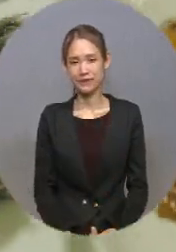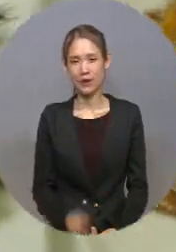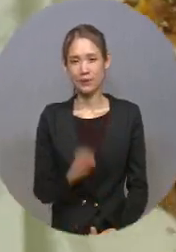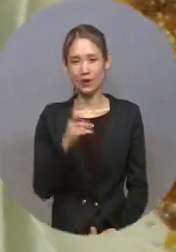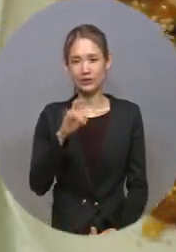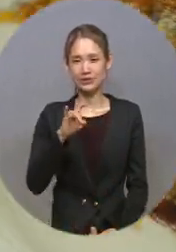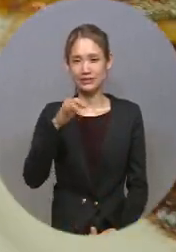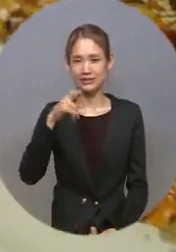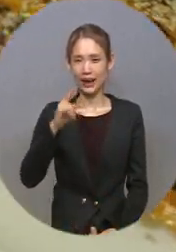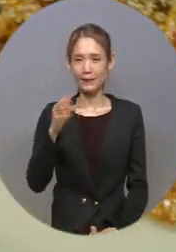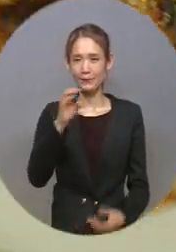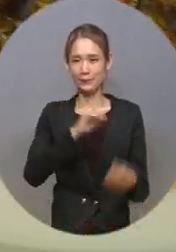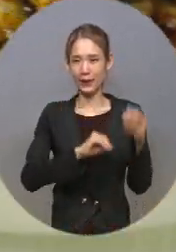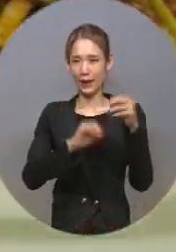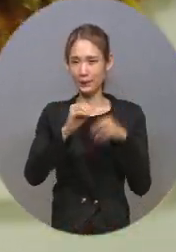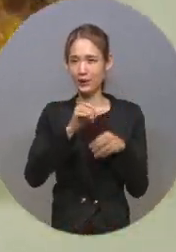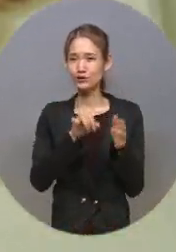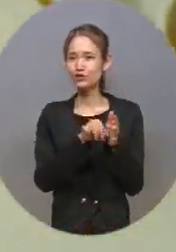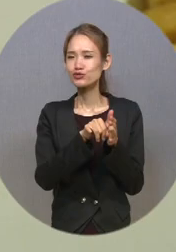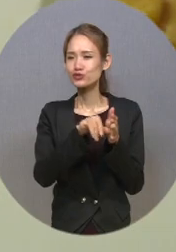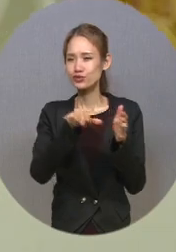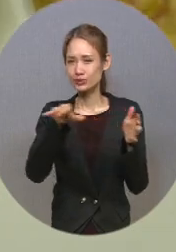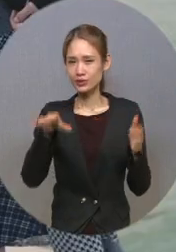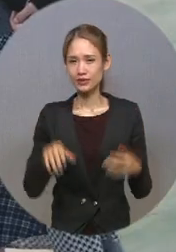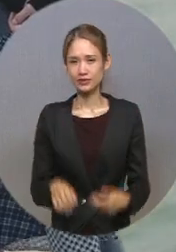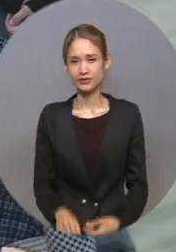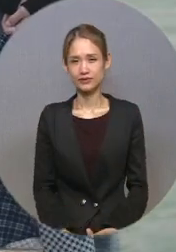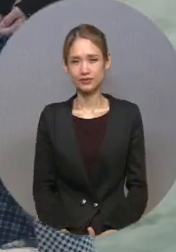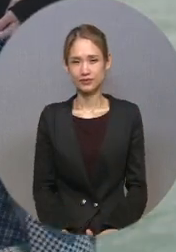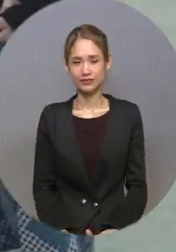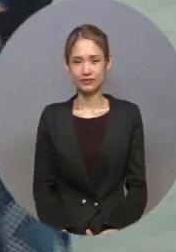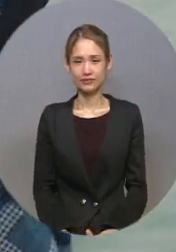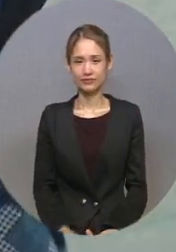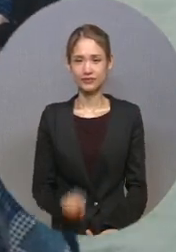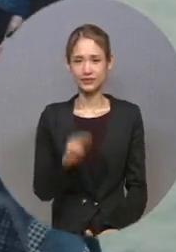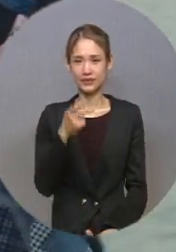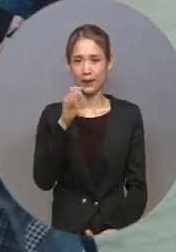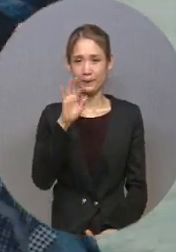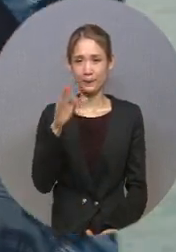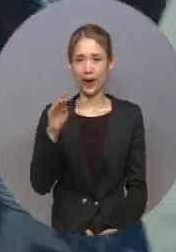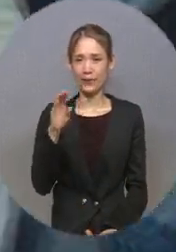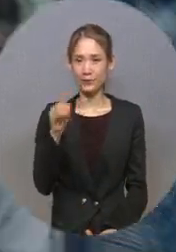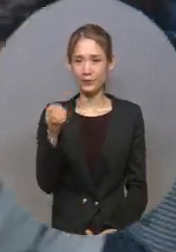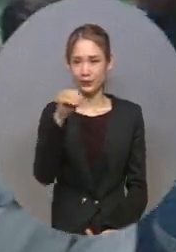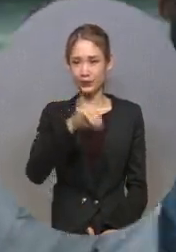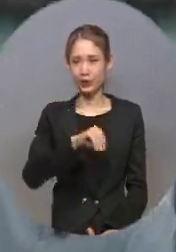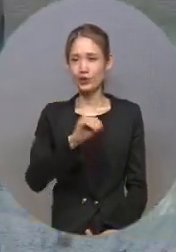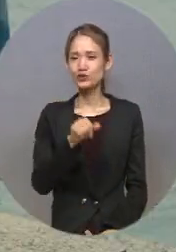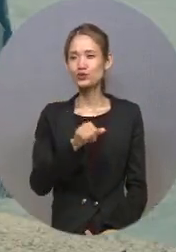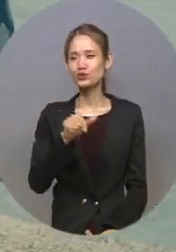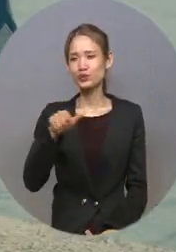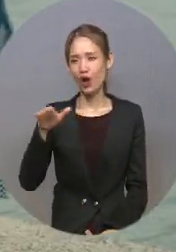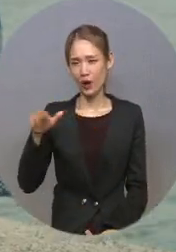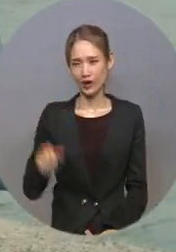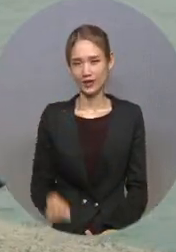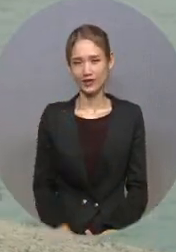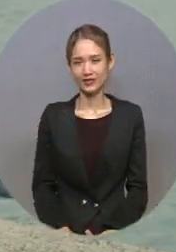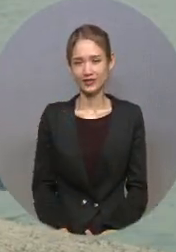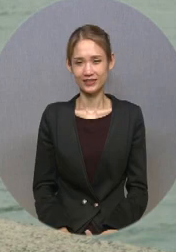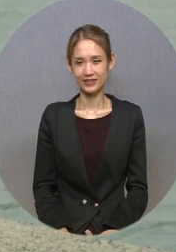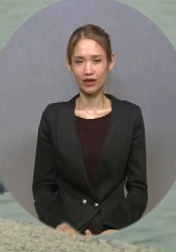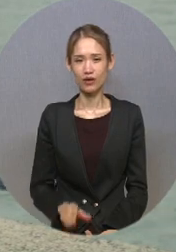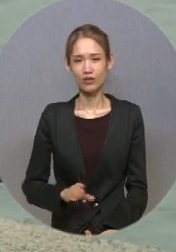쌈밥이 엄청 유명해요. 이 사이즈는 식당에서 쌈밥으로도 많이 이용하고 있어요. 너무